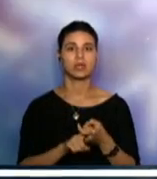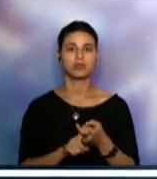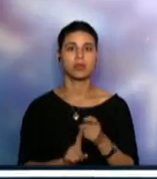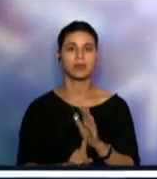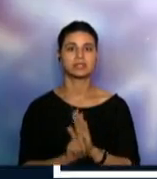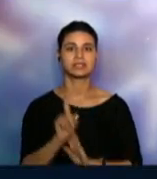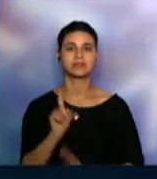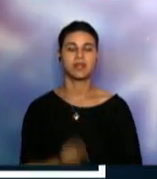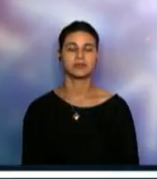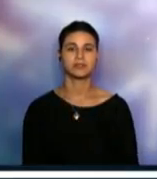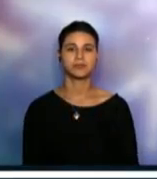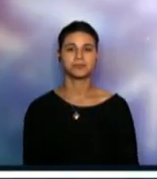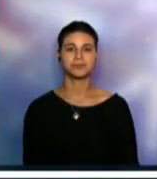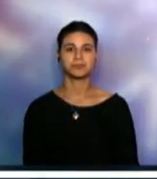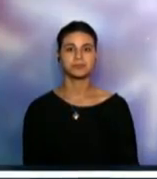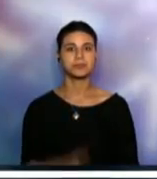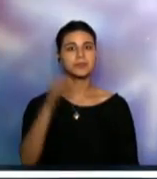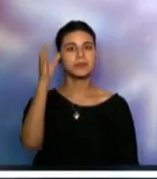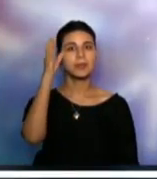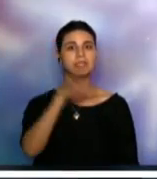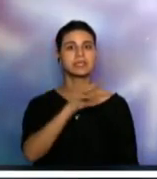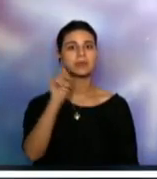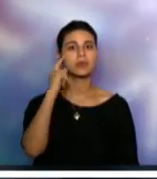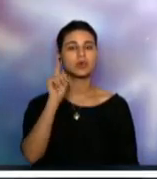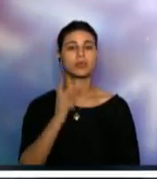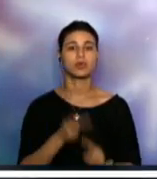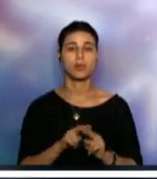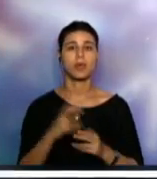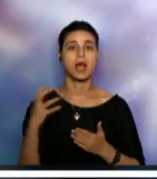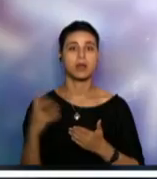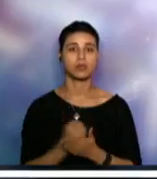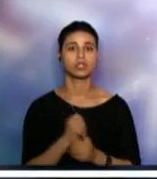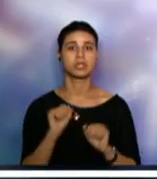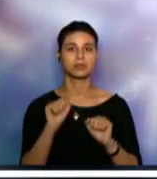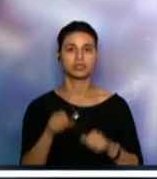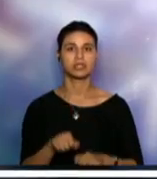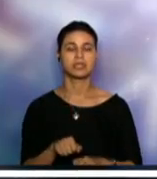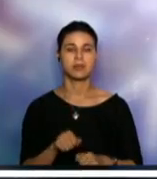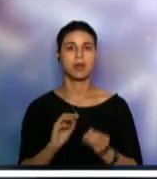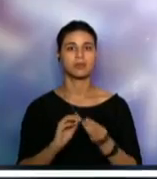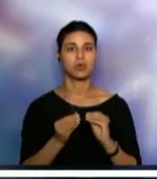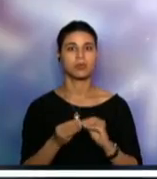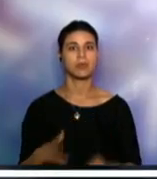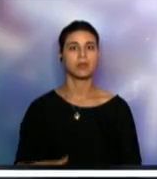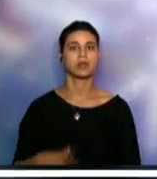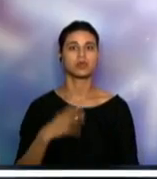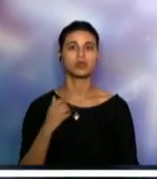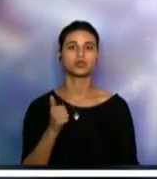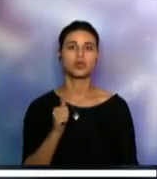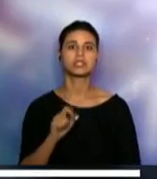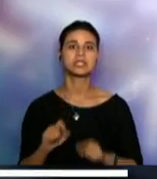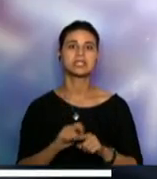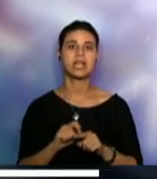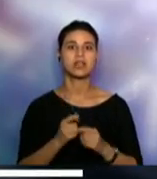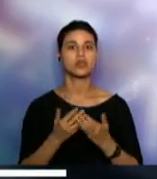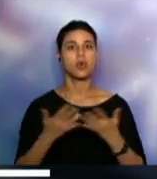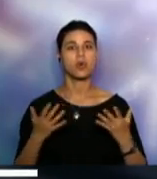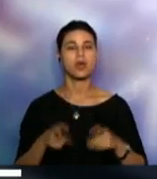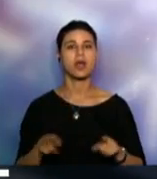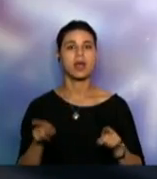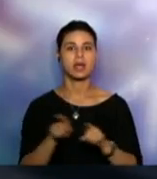იწვევს. მეცნიერები ფიქრობენ, რომ ამ აღმოჩენამ შეიძლება გავლენა იქონიოს როგორც ნეირომეცნიერებაზე,